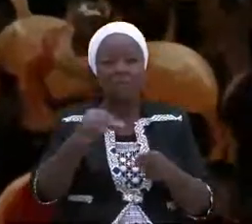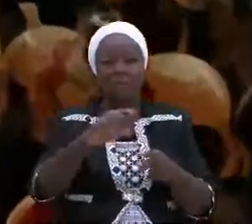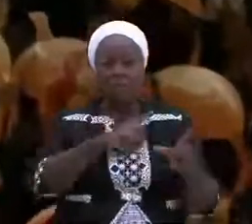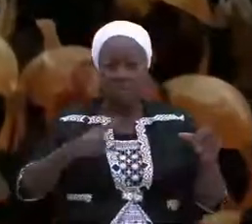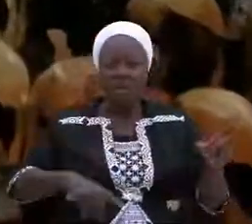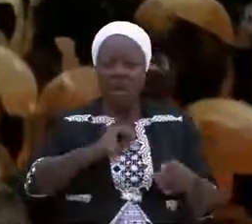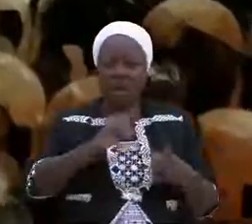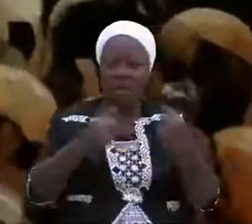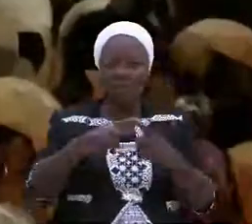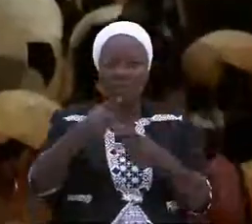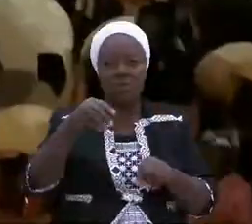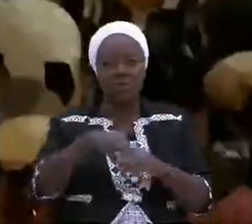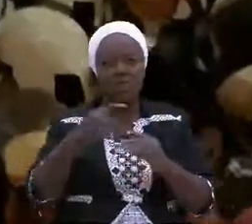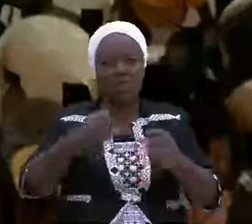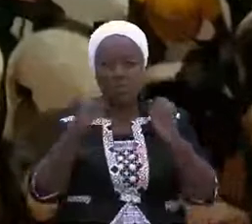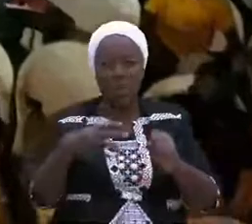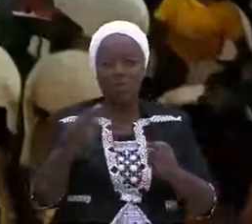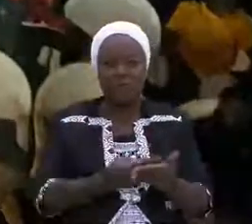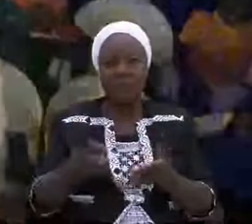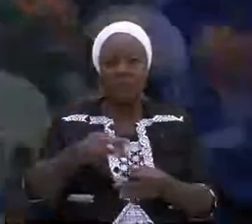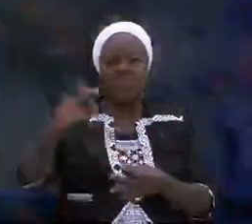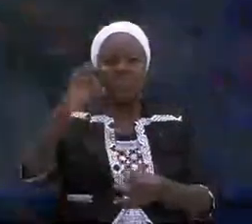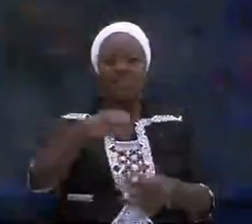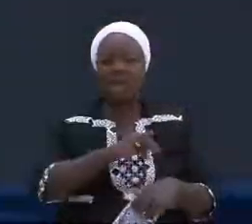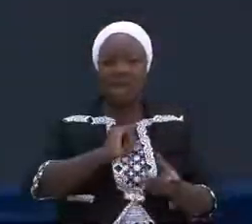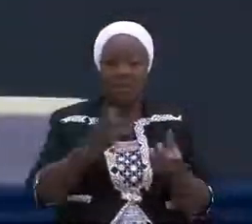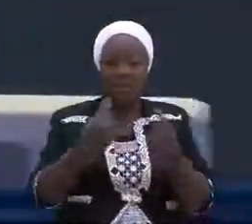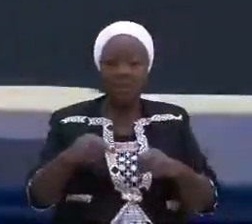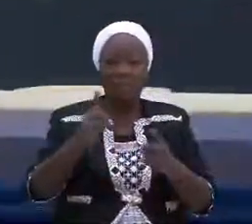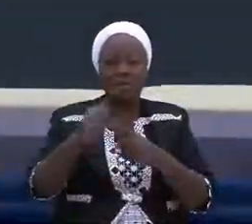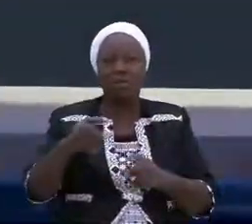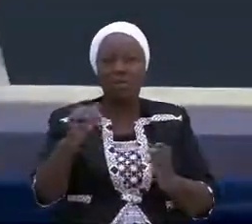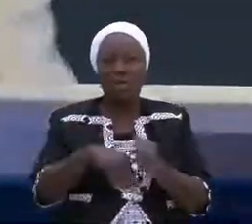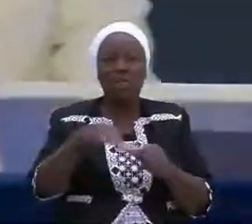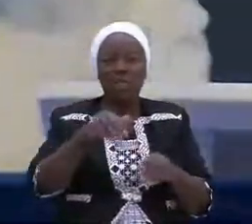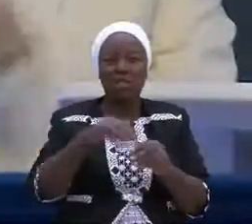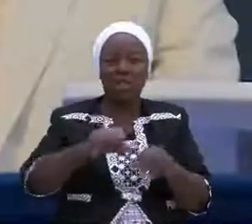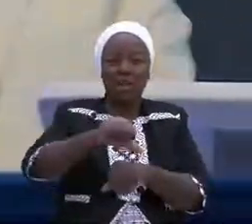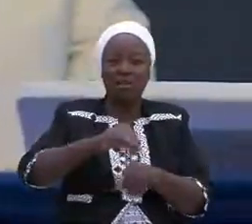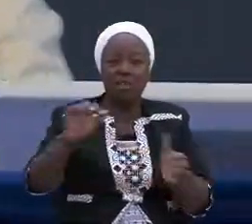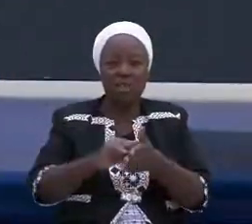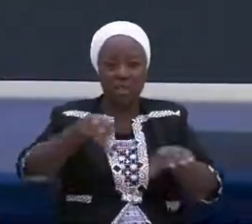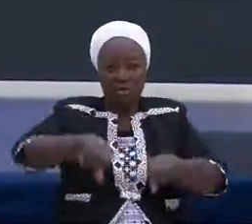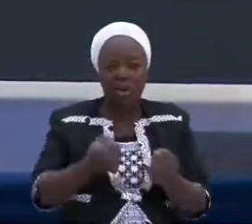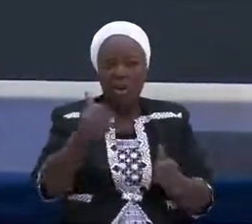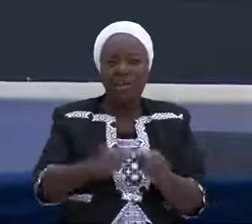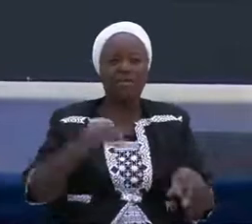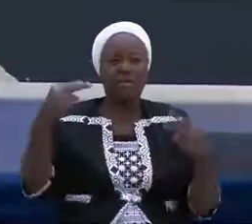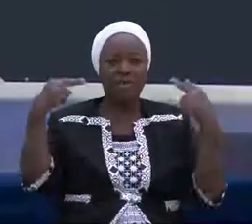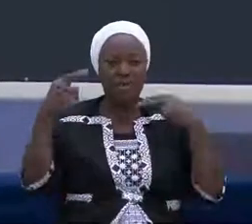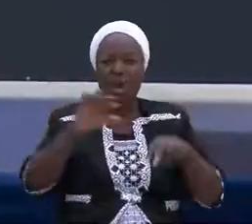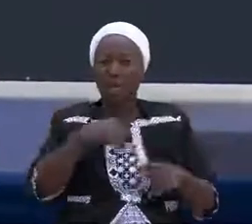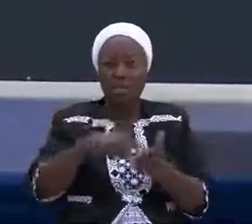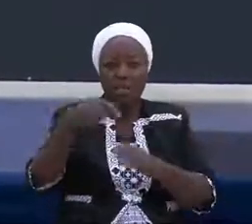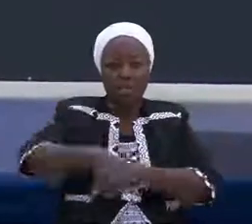vous dans la puissance du Saint-Esprit. Je viens à vous avec l'onction qui brise tous les jougs.